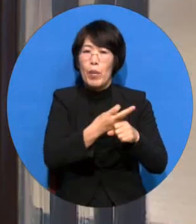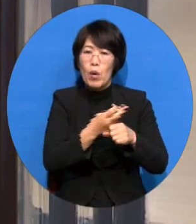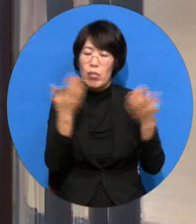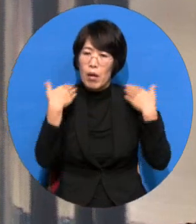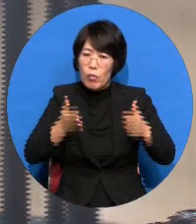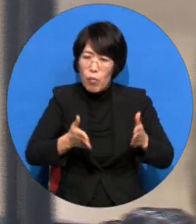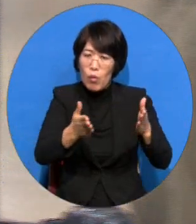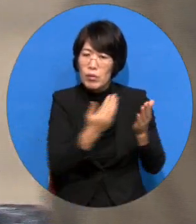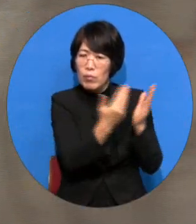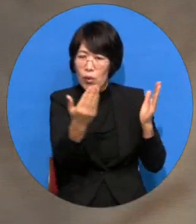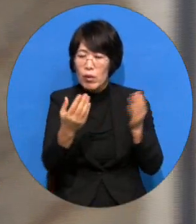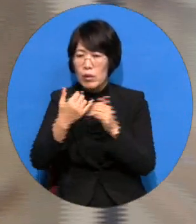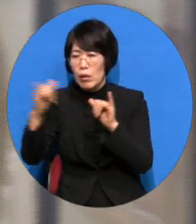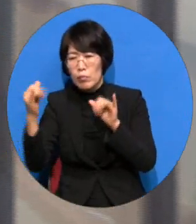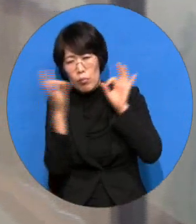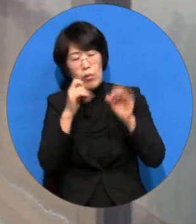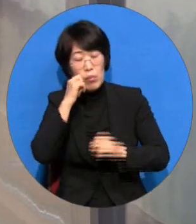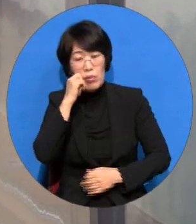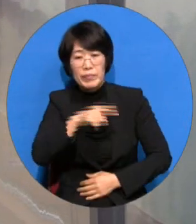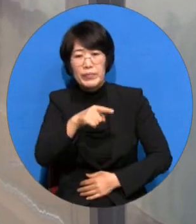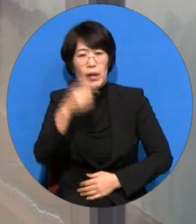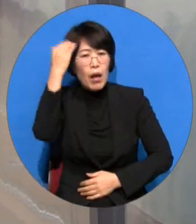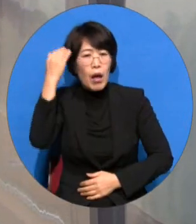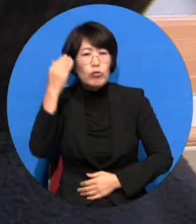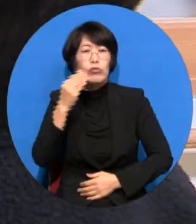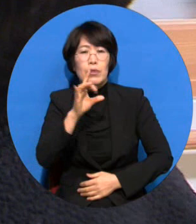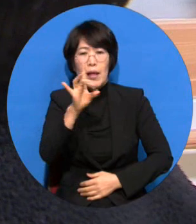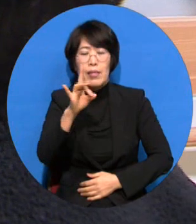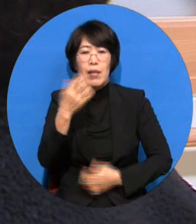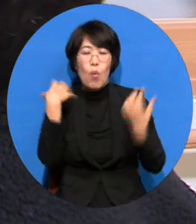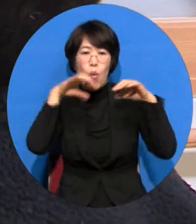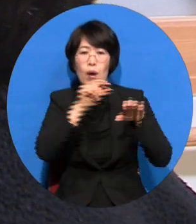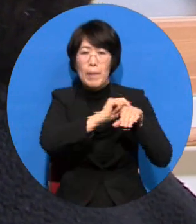있어 일반인들은 쉽게 볼 수 없었던 한국산 호랑이 박제는